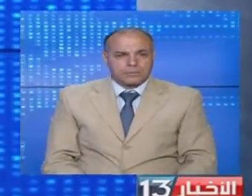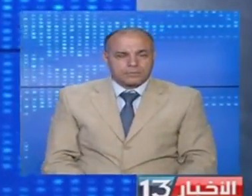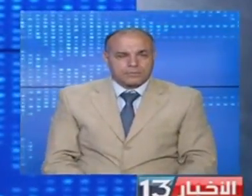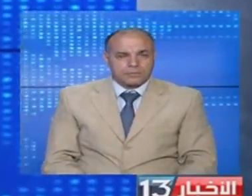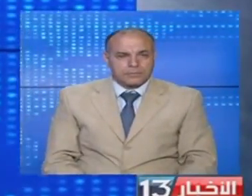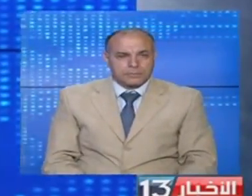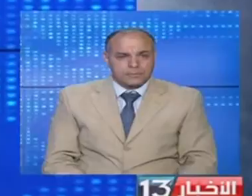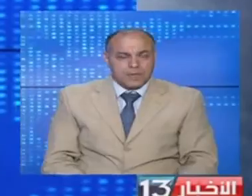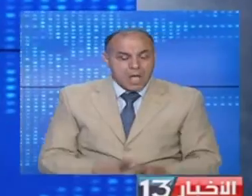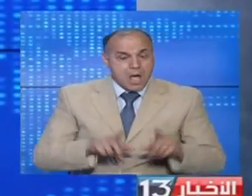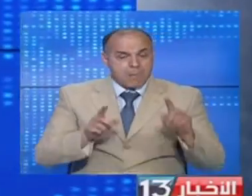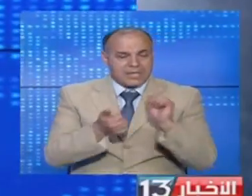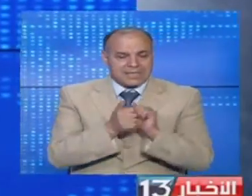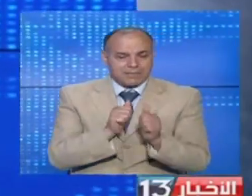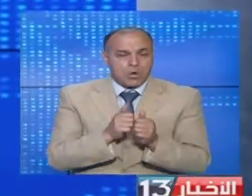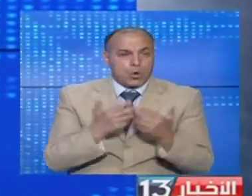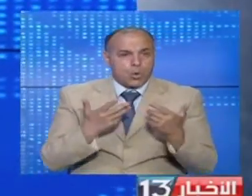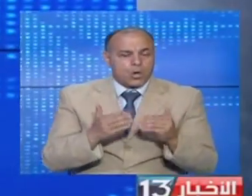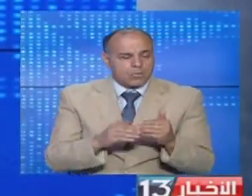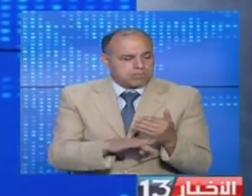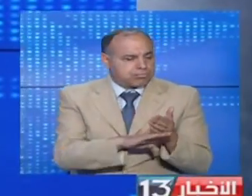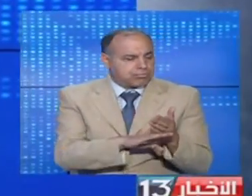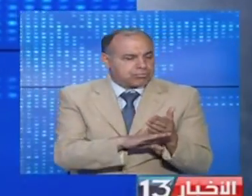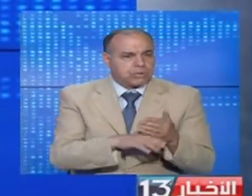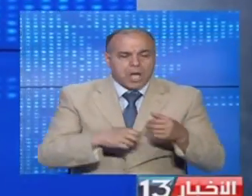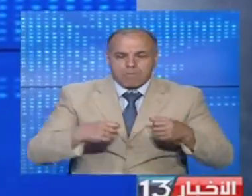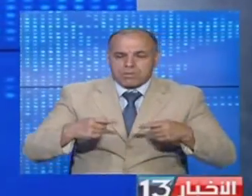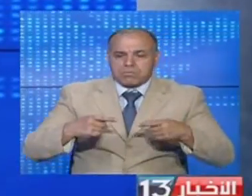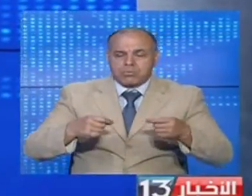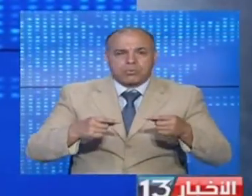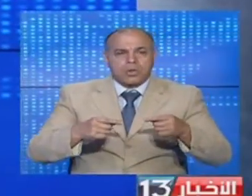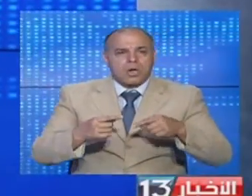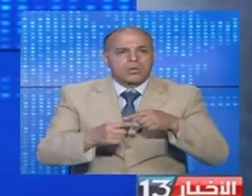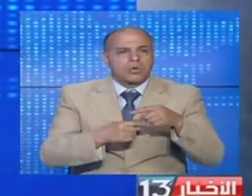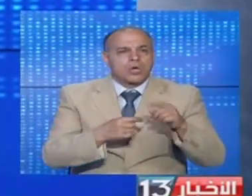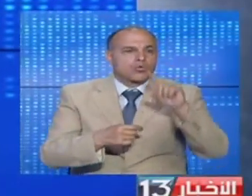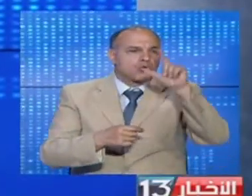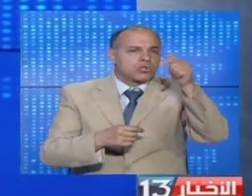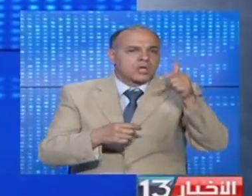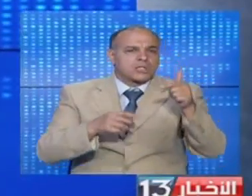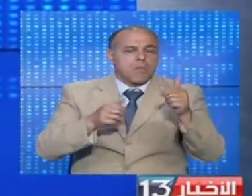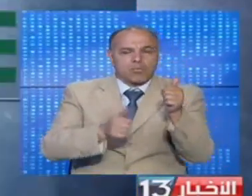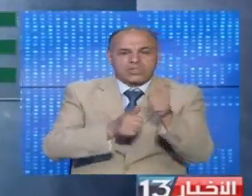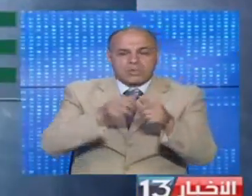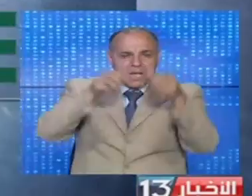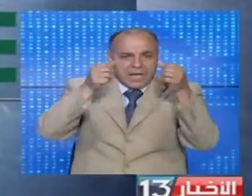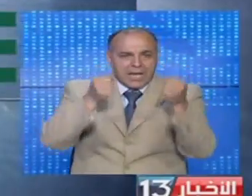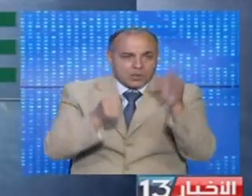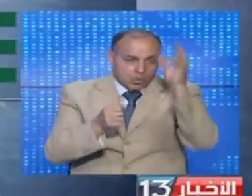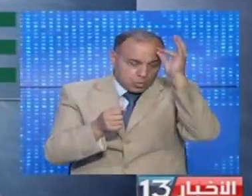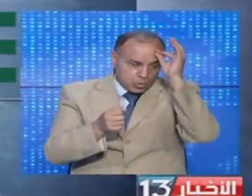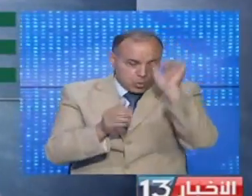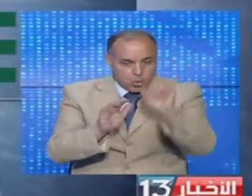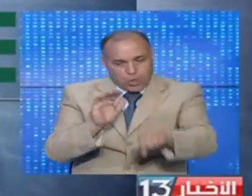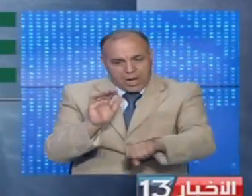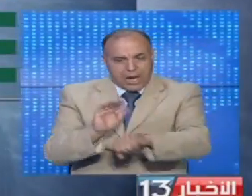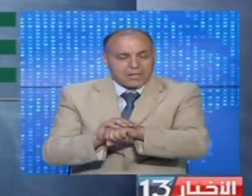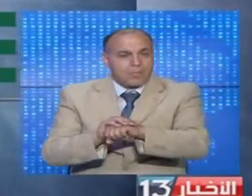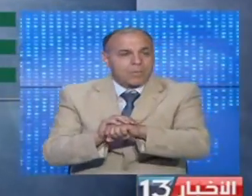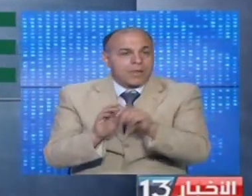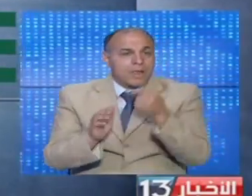في اخبار الرياضه تستكمل باقي مباريات الدور السادس عشر من مسابقه كاس تونس في كره